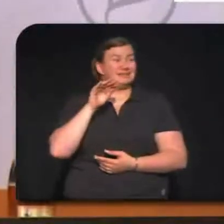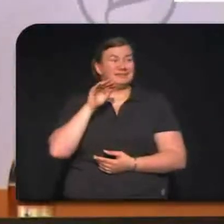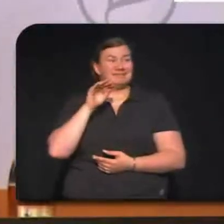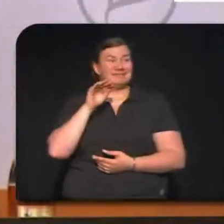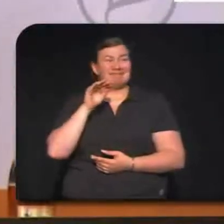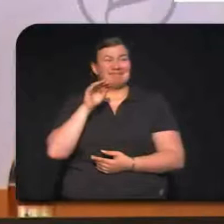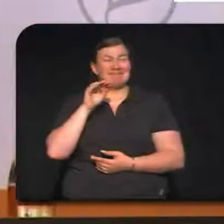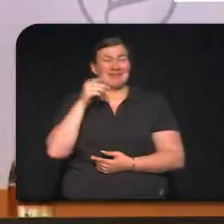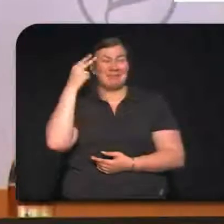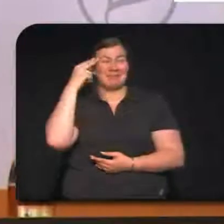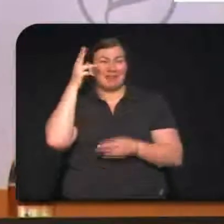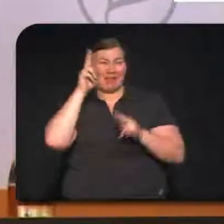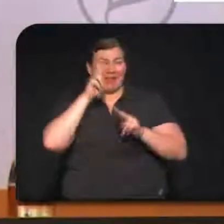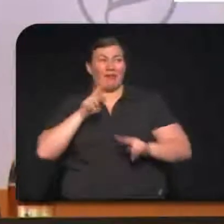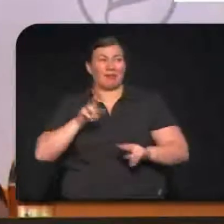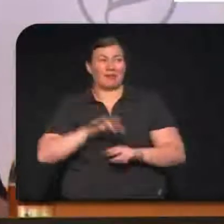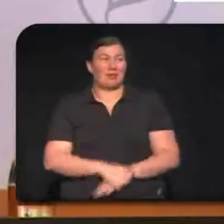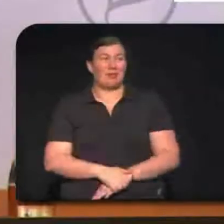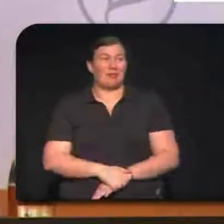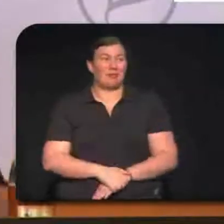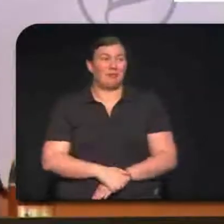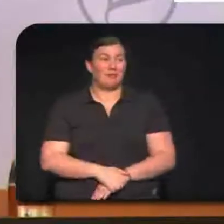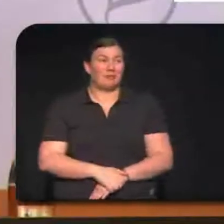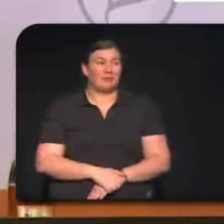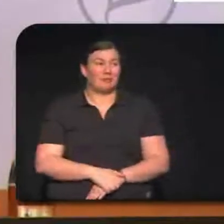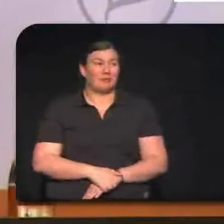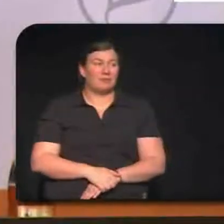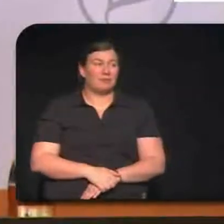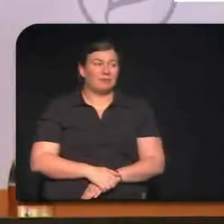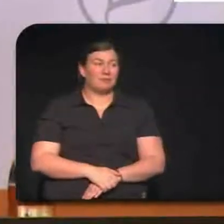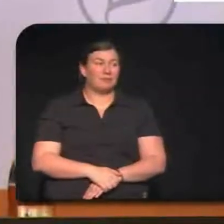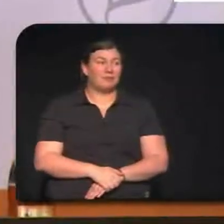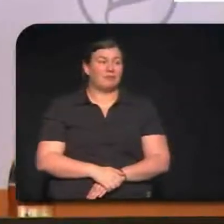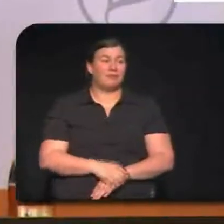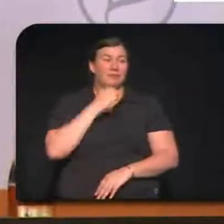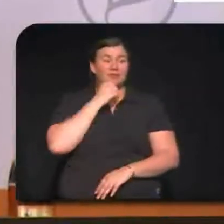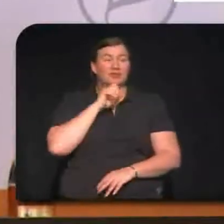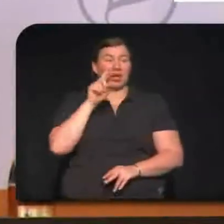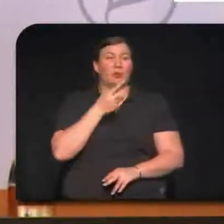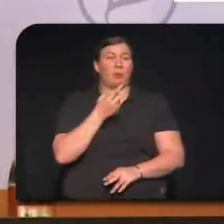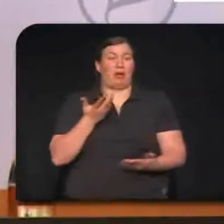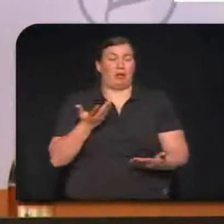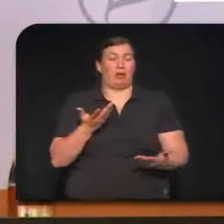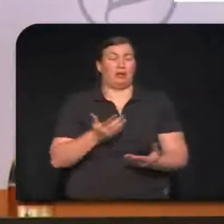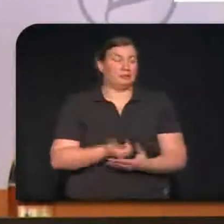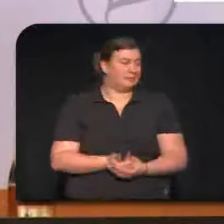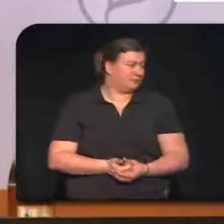vorhin bei Tini auch gemacht habt möchte ich das dass sie bei mir jetzt auch mal macht